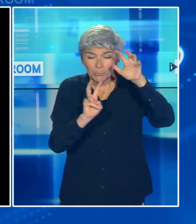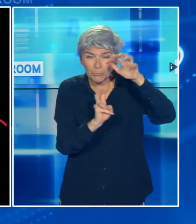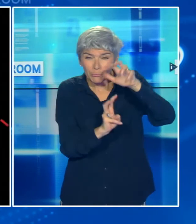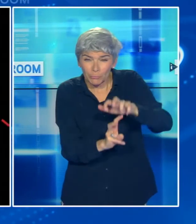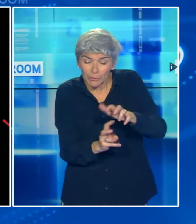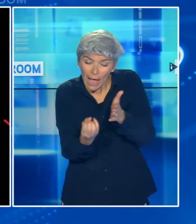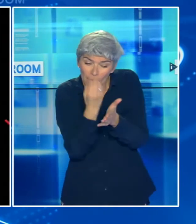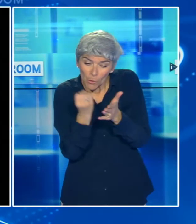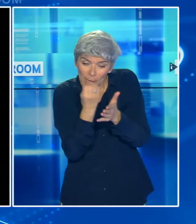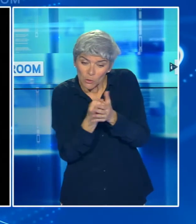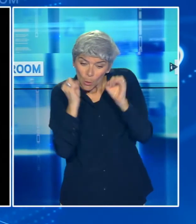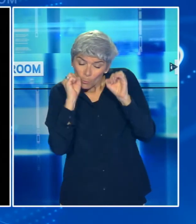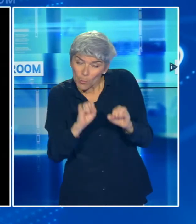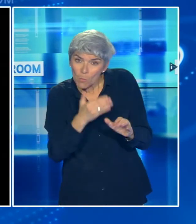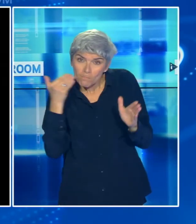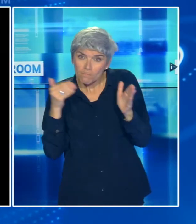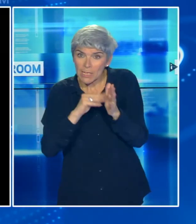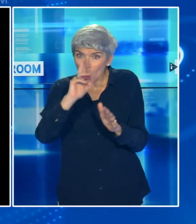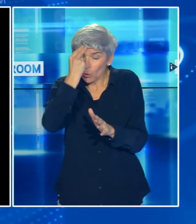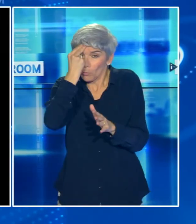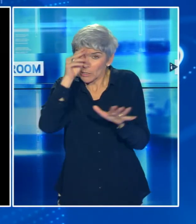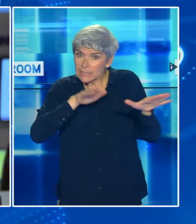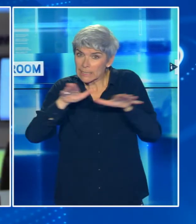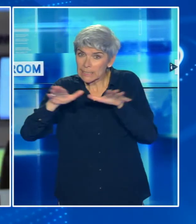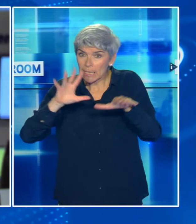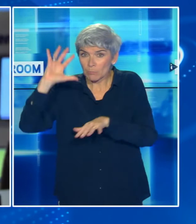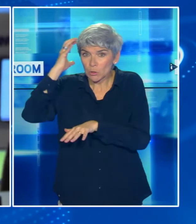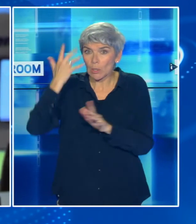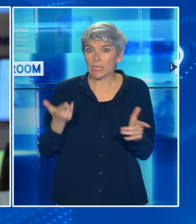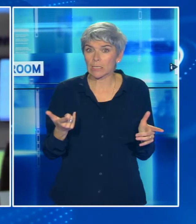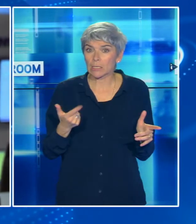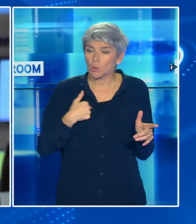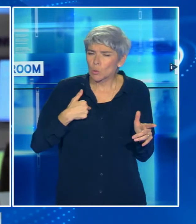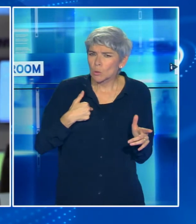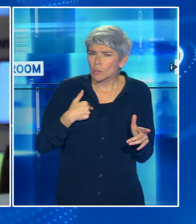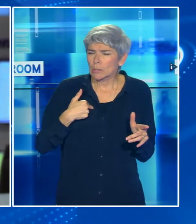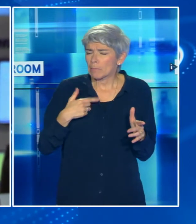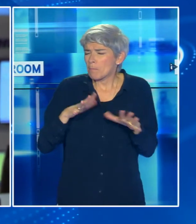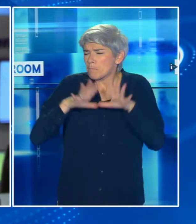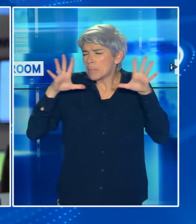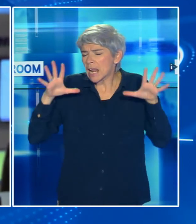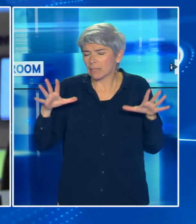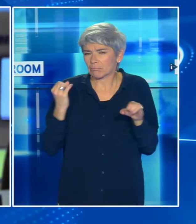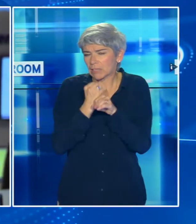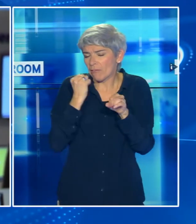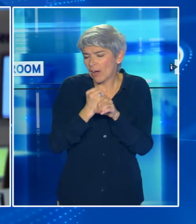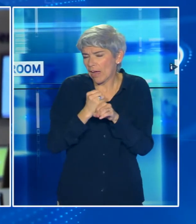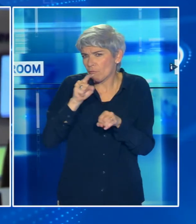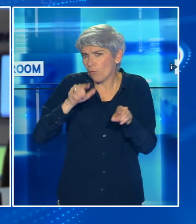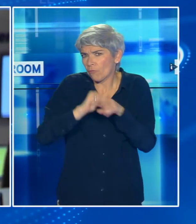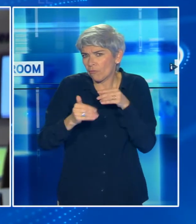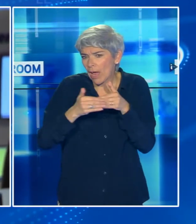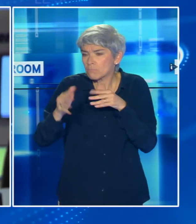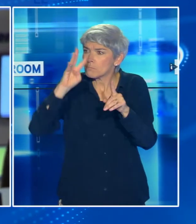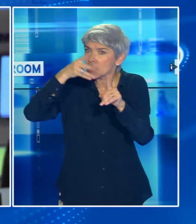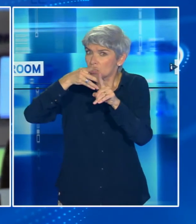des données qui permettront de mieux comprendre le système solaire. Nous avons des dizaines d'années de travail à réaliser sur ces données. La mission spatiale est